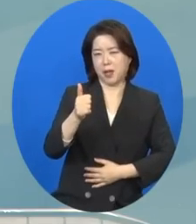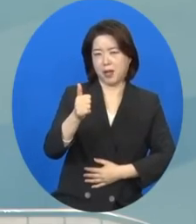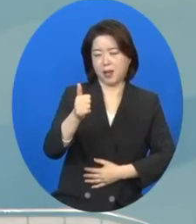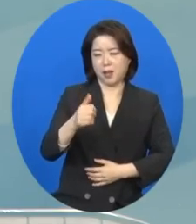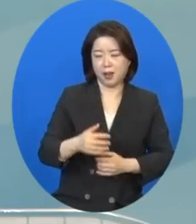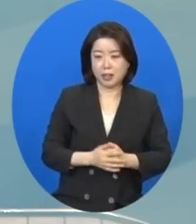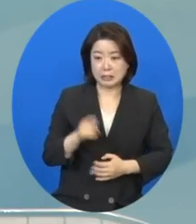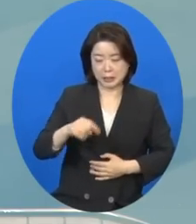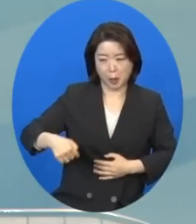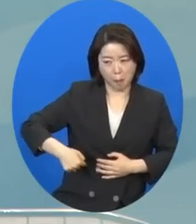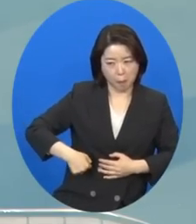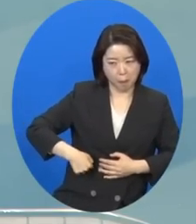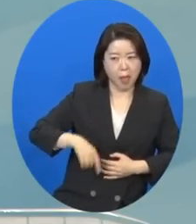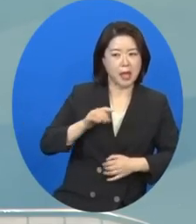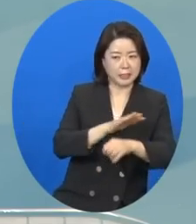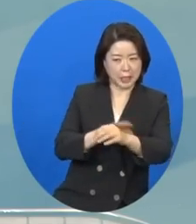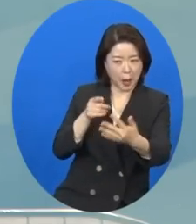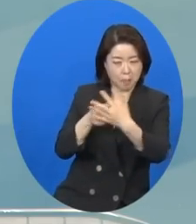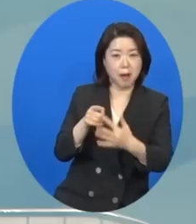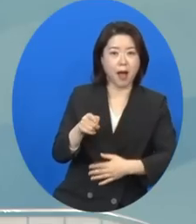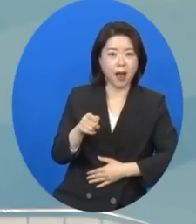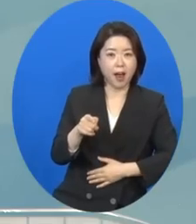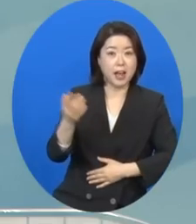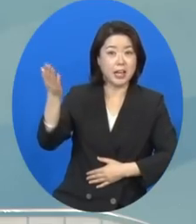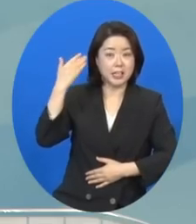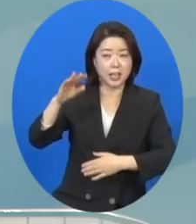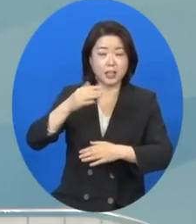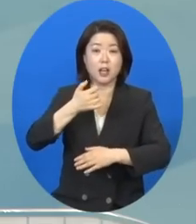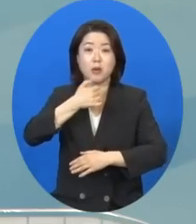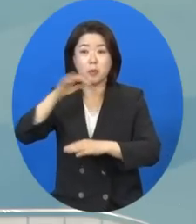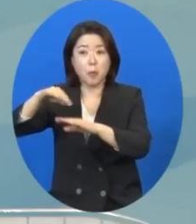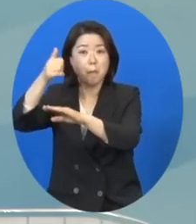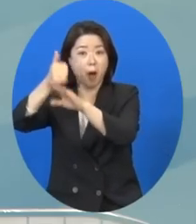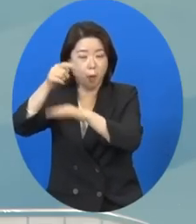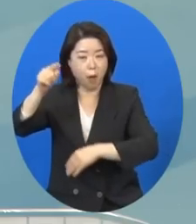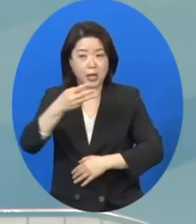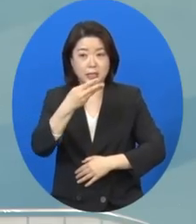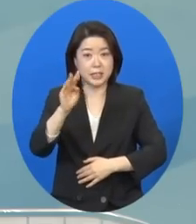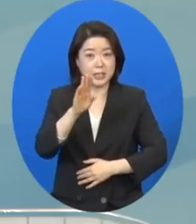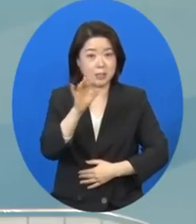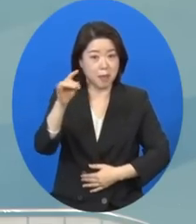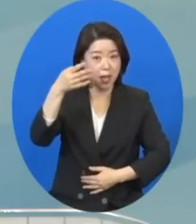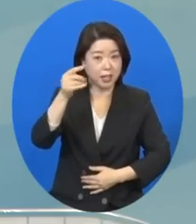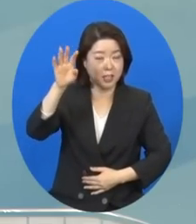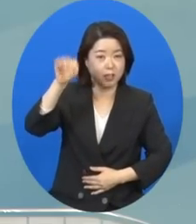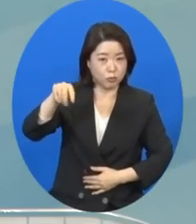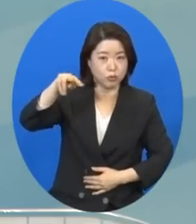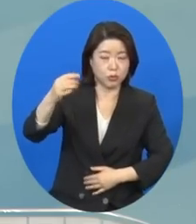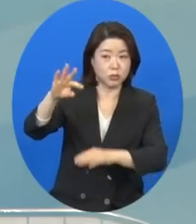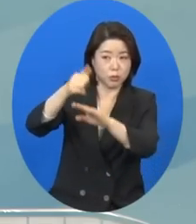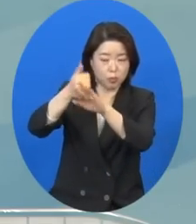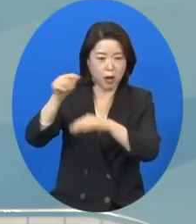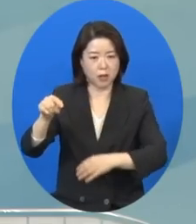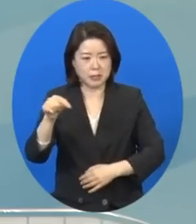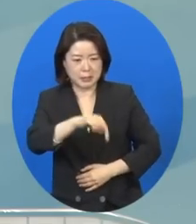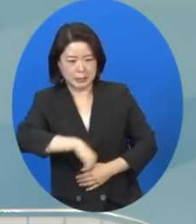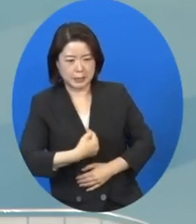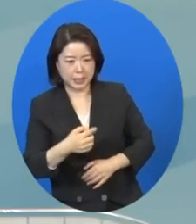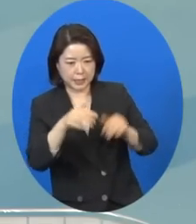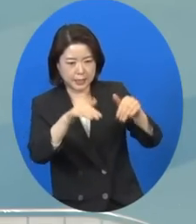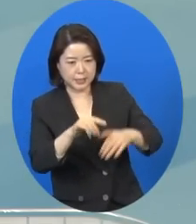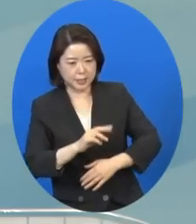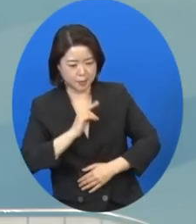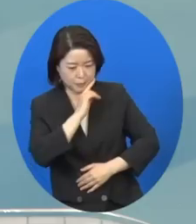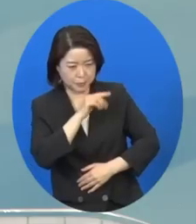빌라도 약점을 잘 알고 있었습니다 당시에 로마 황제였던이 티베리우스는 자신들의 신하를 잘 의심하는 자였습니다